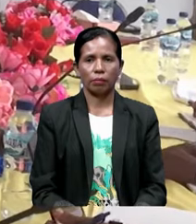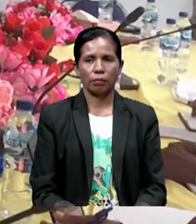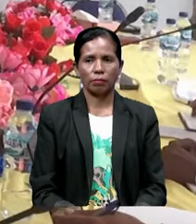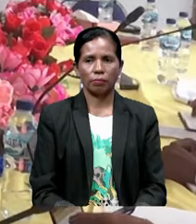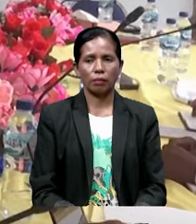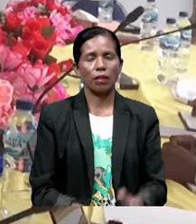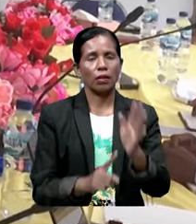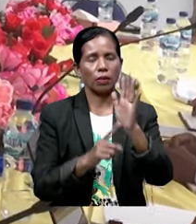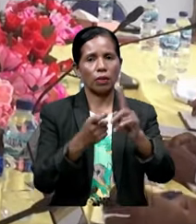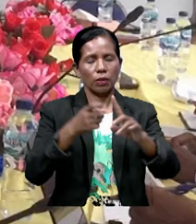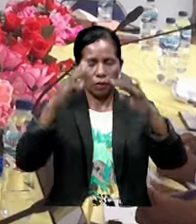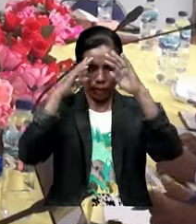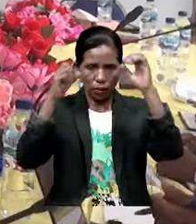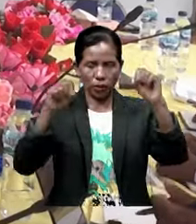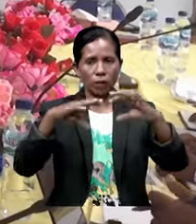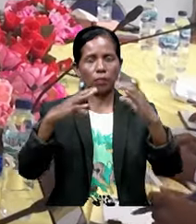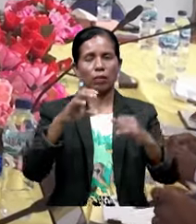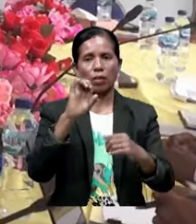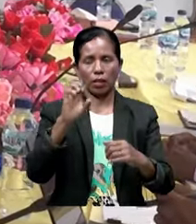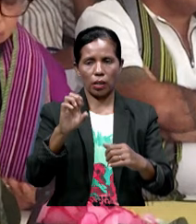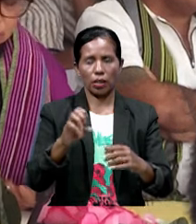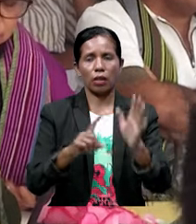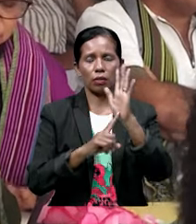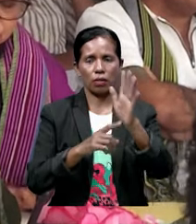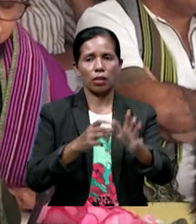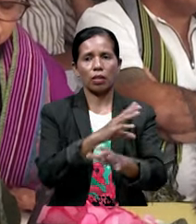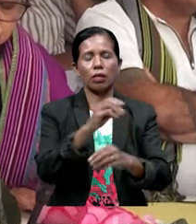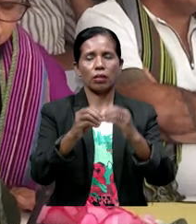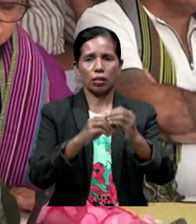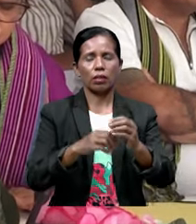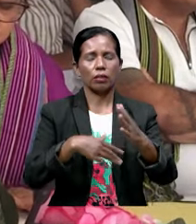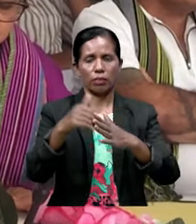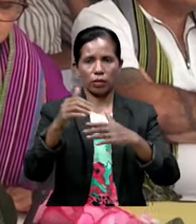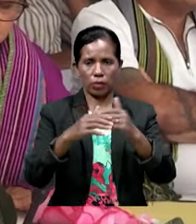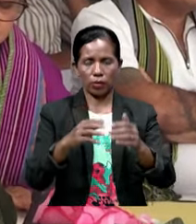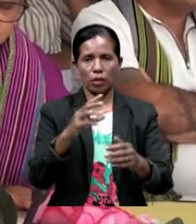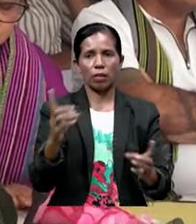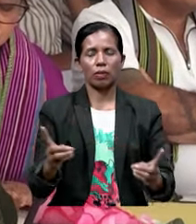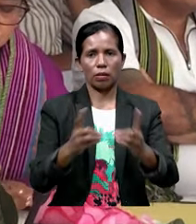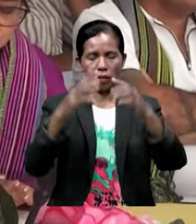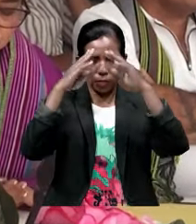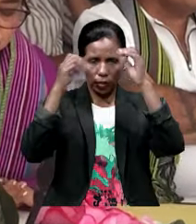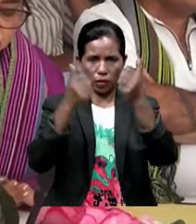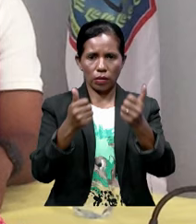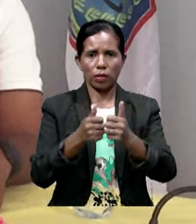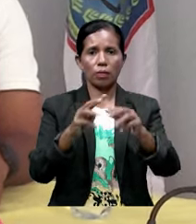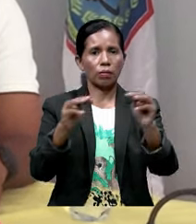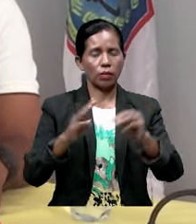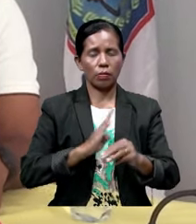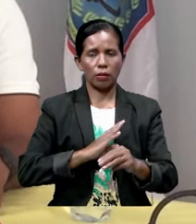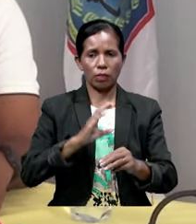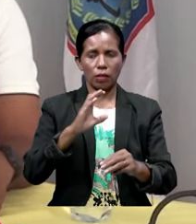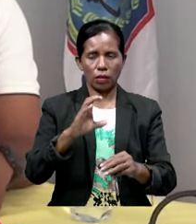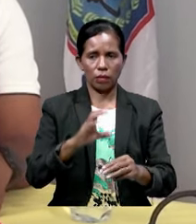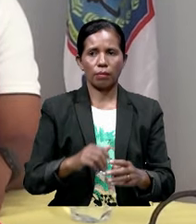Questão né, atou se presidente comissão é neve trata assunto infraestrutura. Marcos Xavier, afei na sorumalo, o presidente autoridade município baukau, veneranda